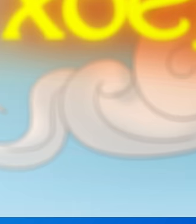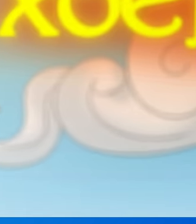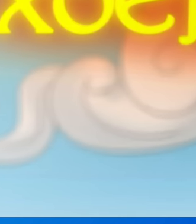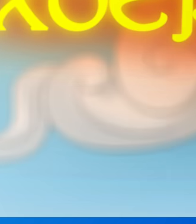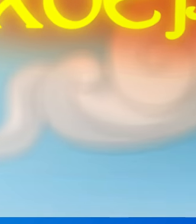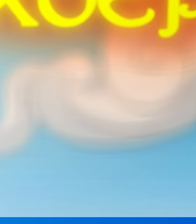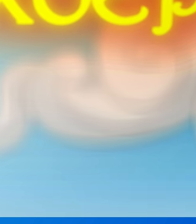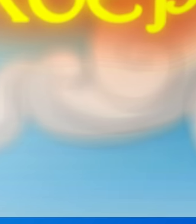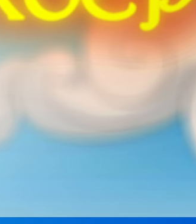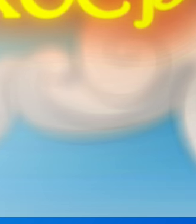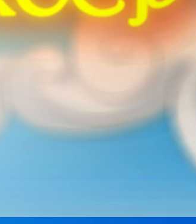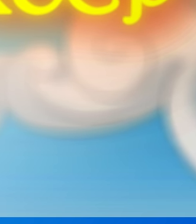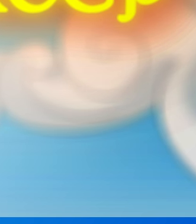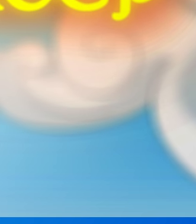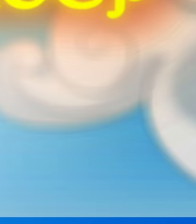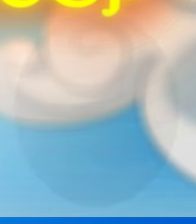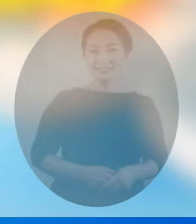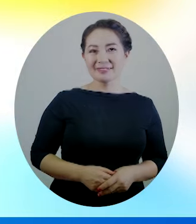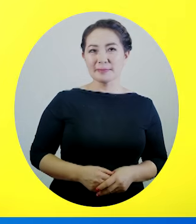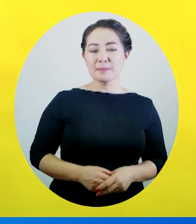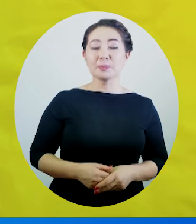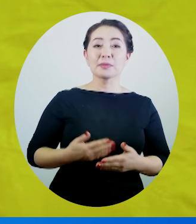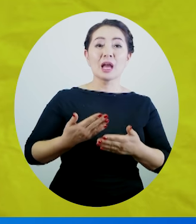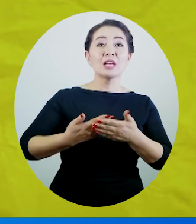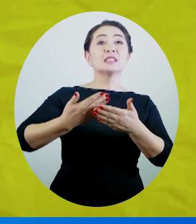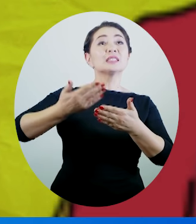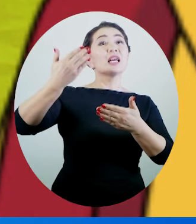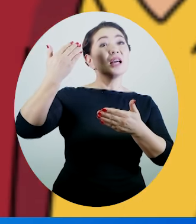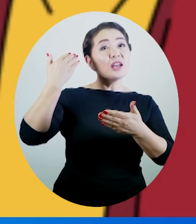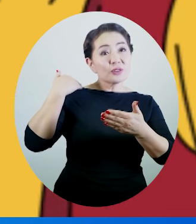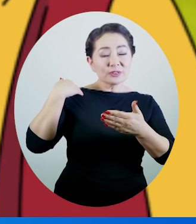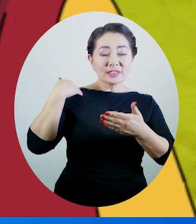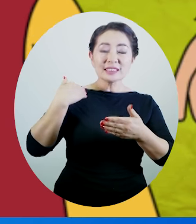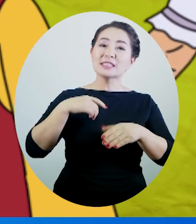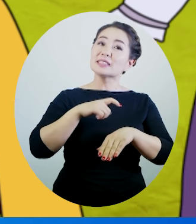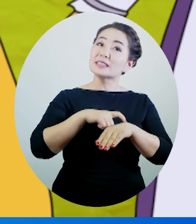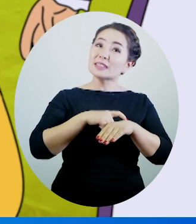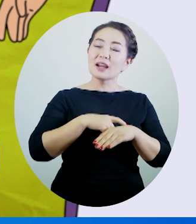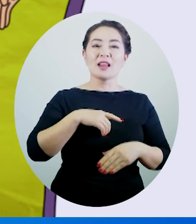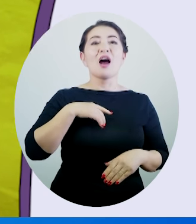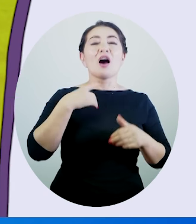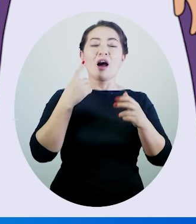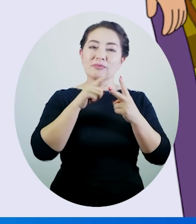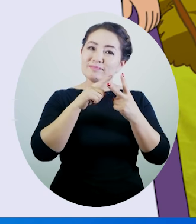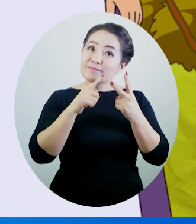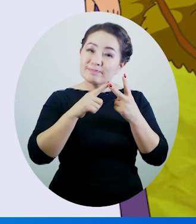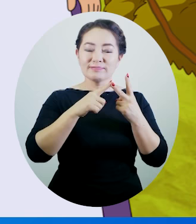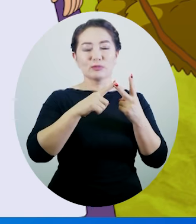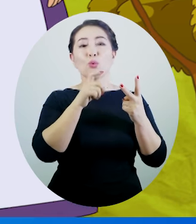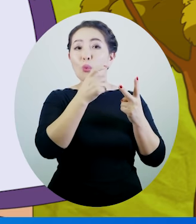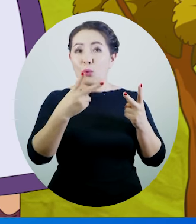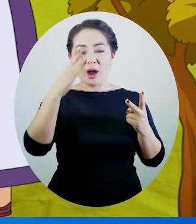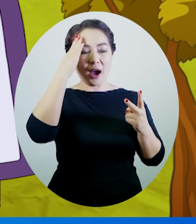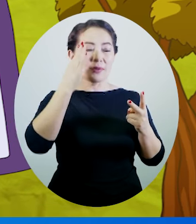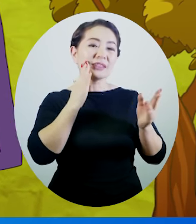Герман ардын үлгэр Хансел Гретел 2. Эрт үрд цагт Хансел Гретел 2 ойн захад аав хойд ээжийн хамт амьдран